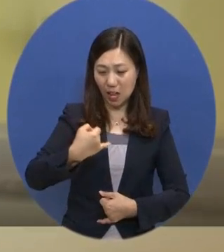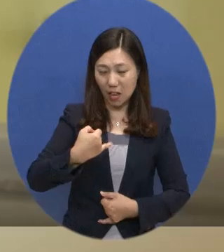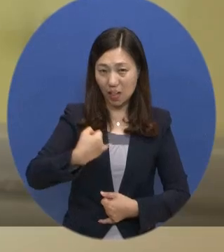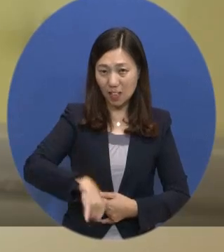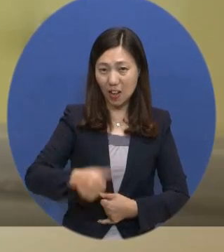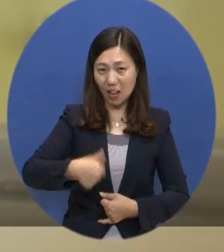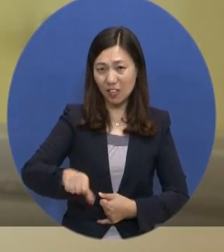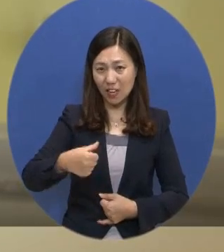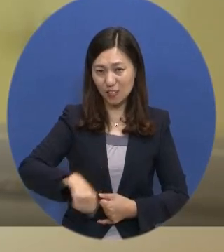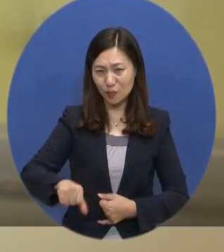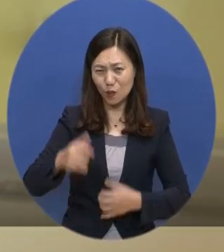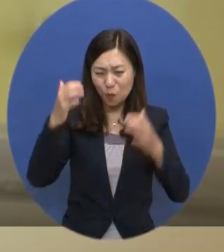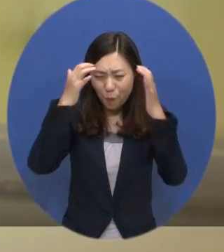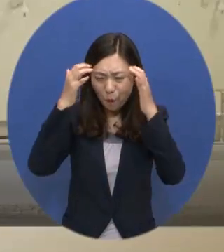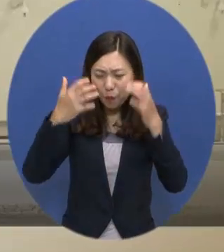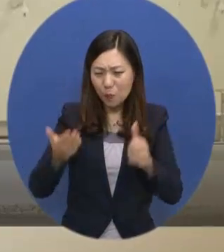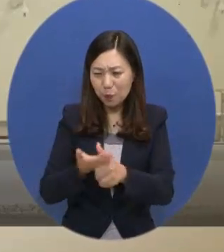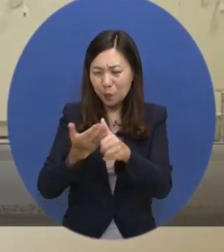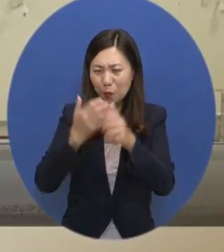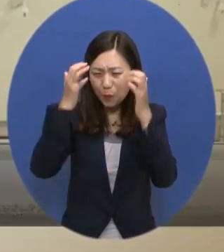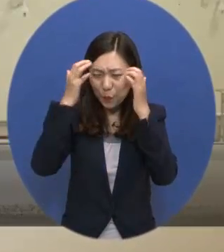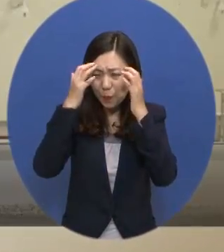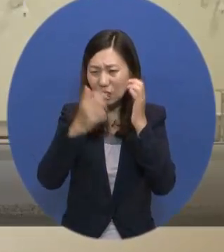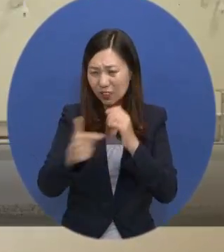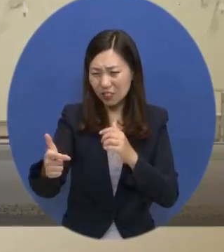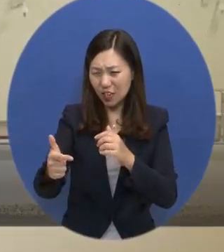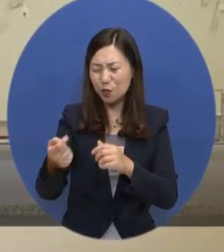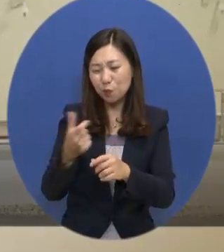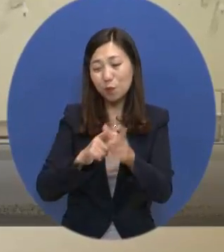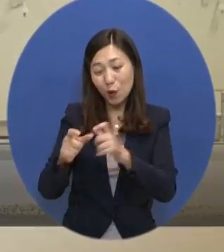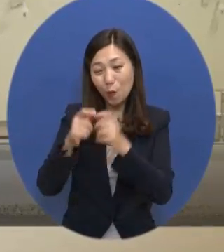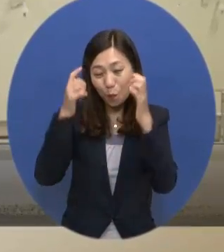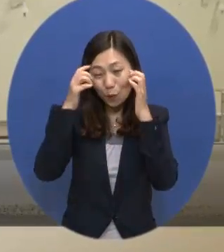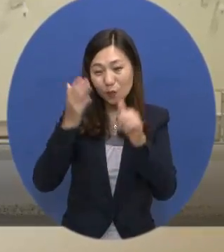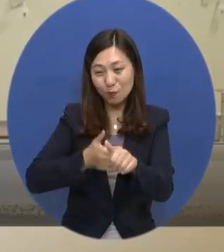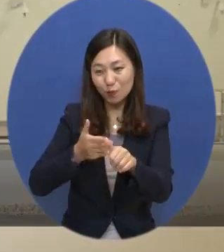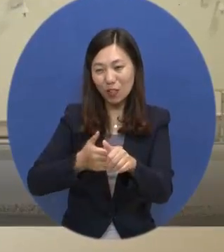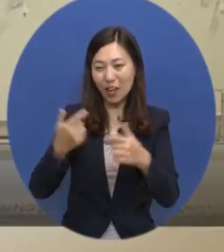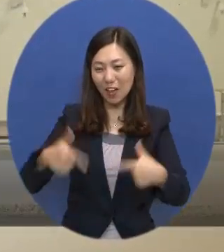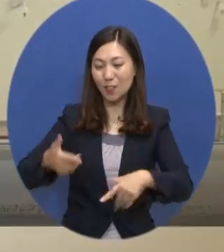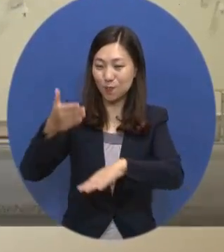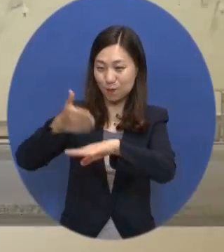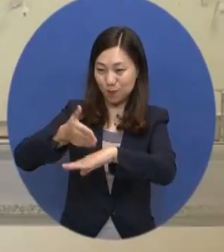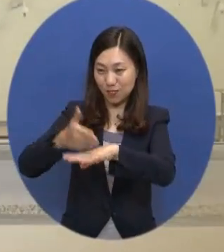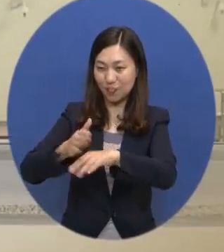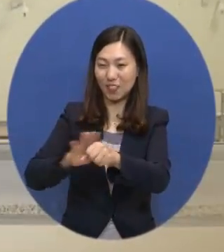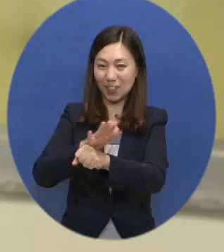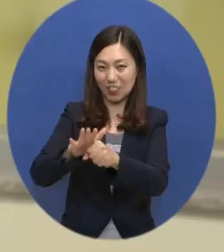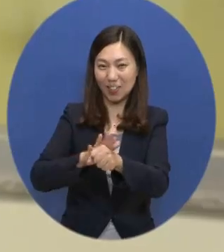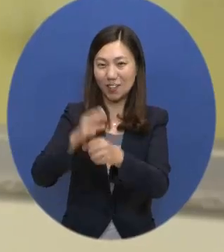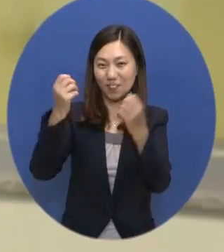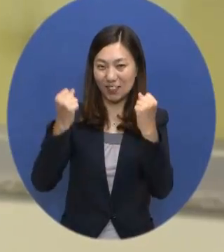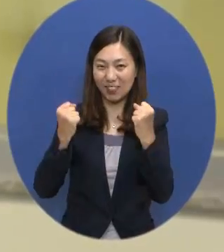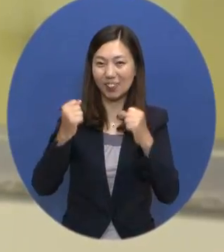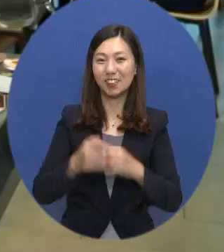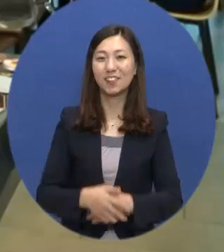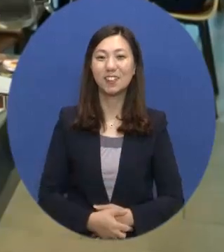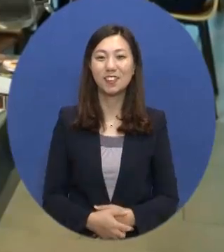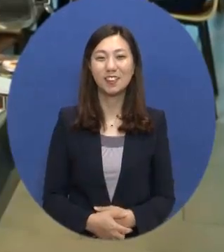조금만 더 고생을 좀 해줬으면 좋겠어. 항상 고맙고 사랑해. 화이팅!